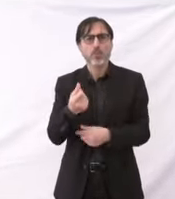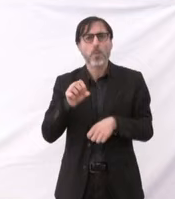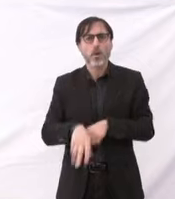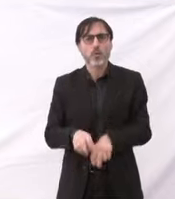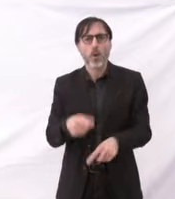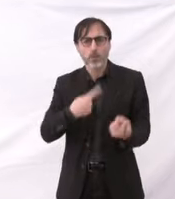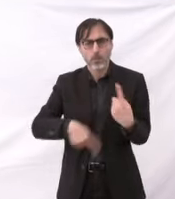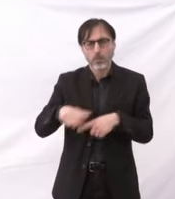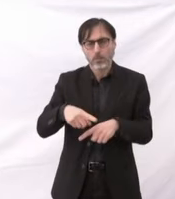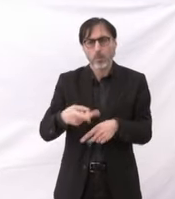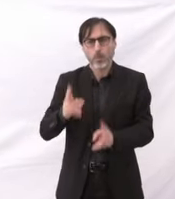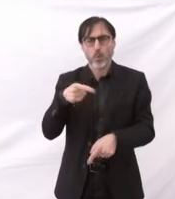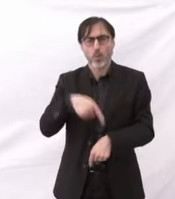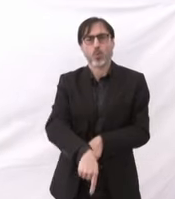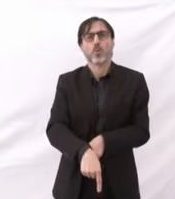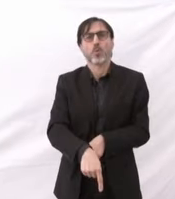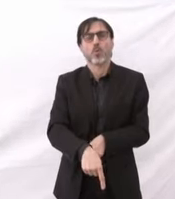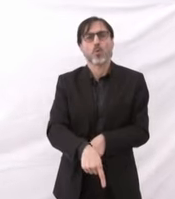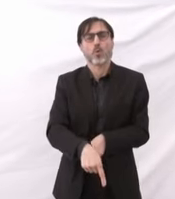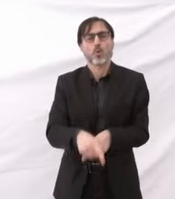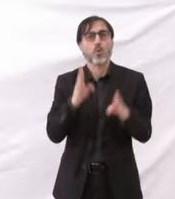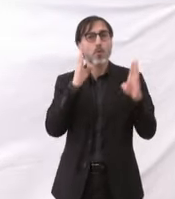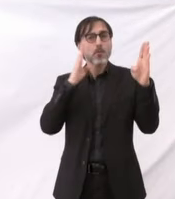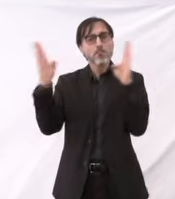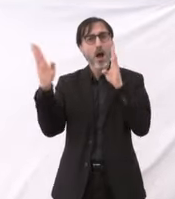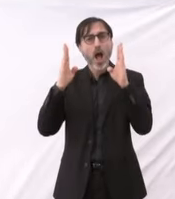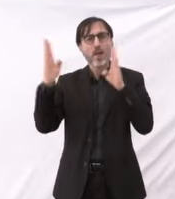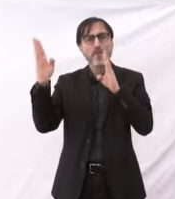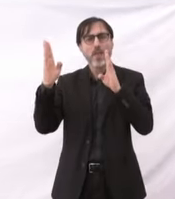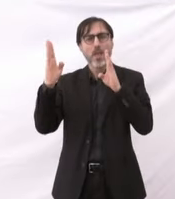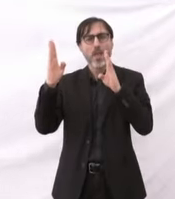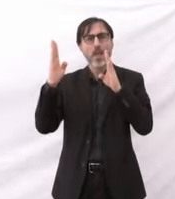denaro sporco. Le mafie